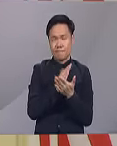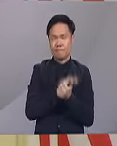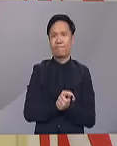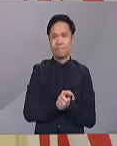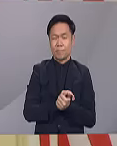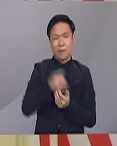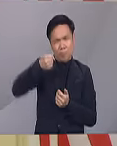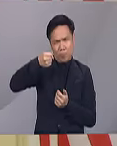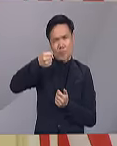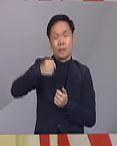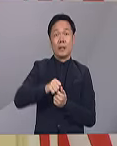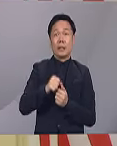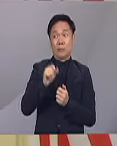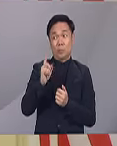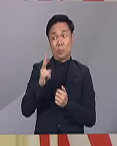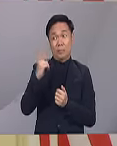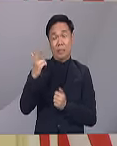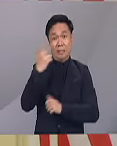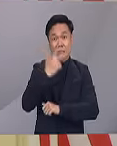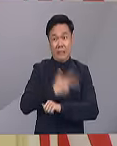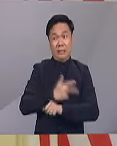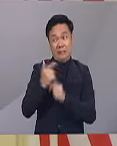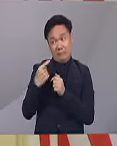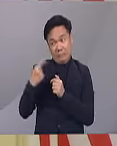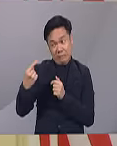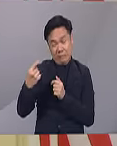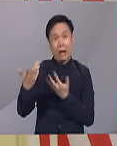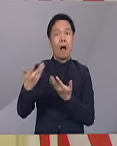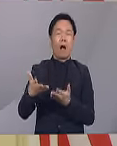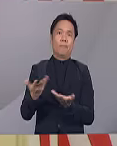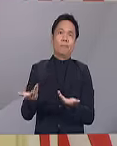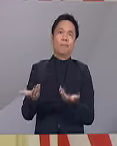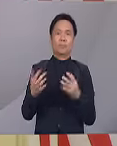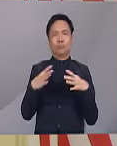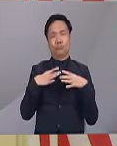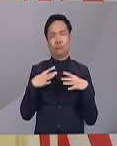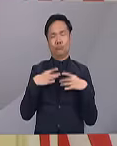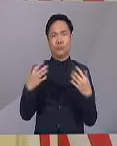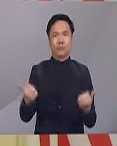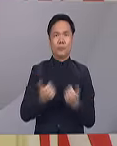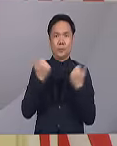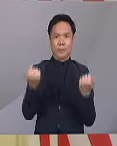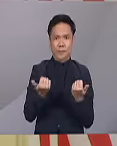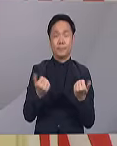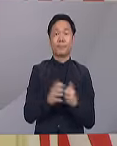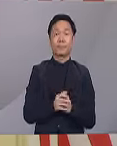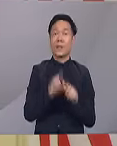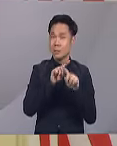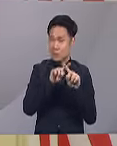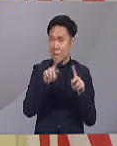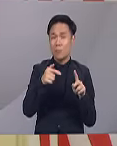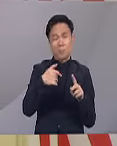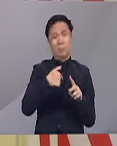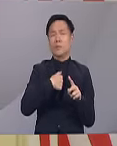hantar, raya pula, cuti raya dan sebagainya. Jadi walaupun kita concern, kita